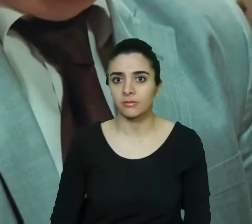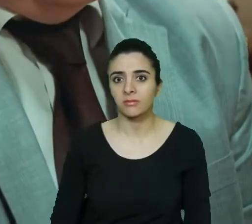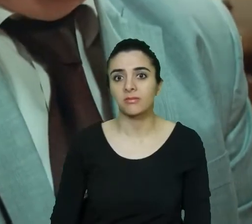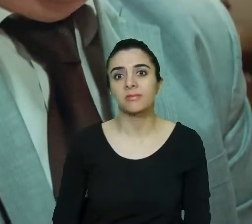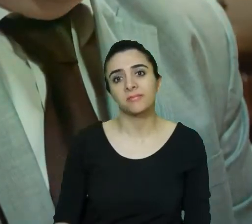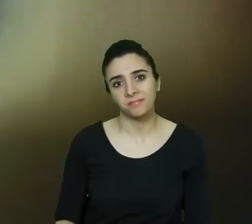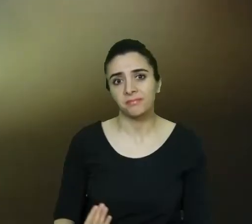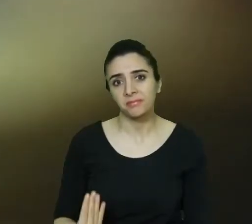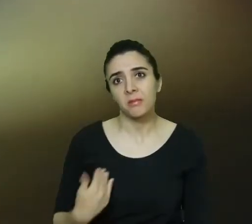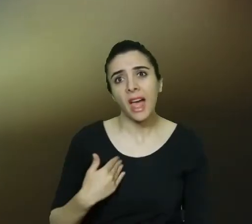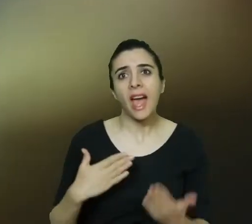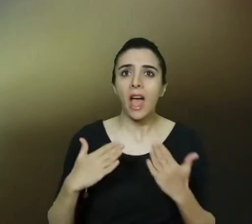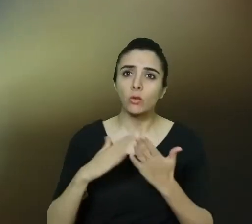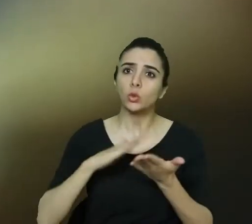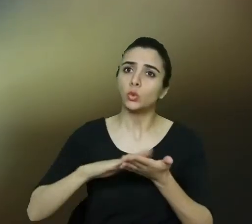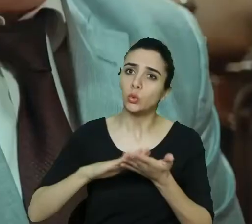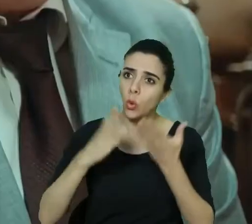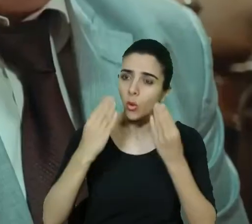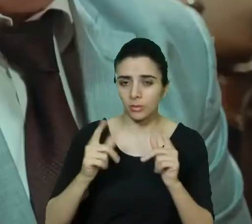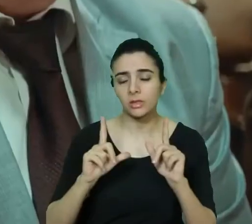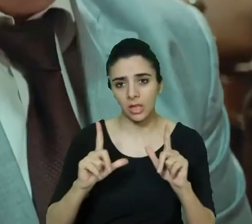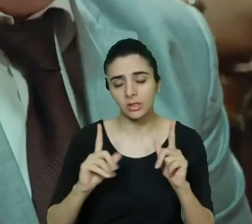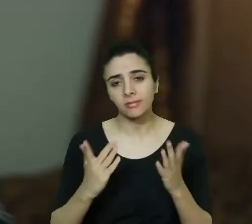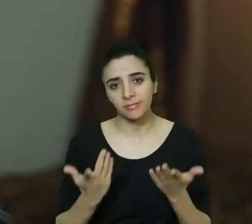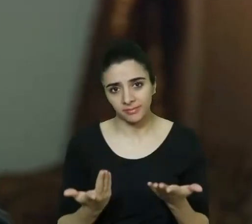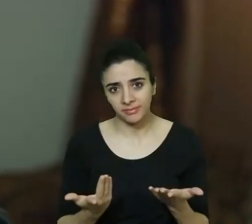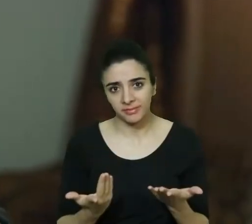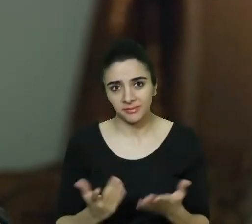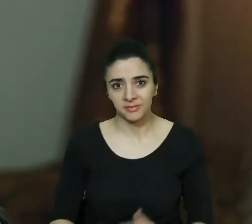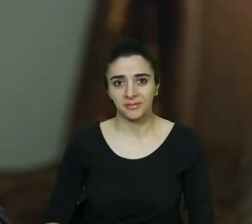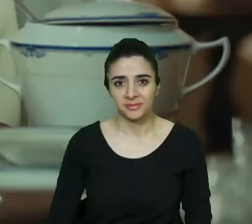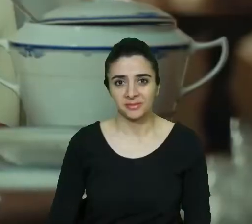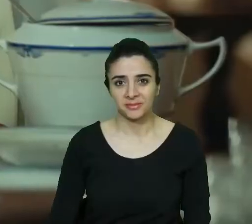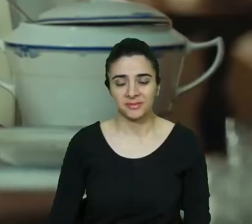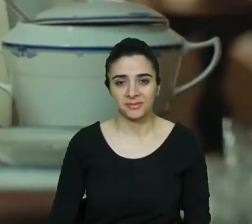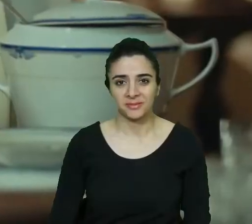Artık bir düzen kurmanın zamanı geldi. Erdem'e doğru şirince gülümsedi.